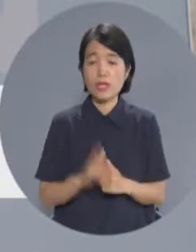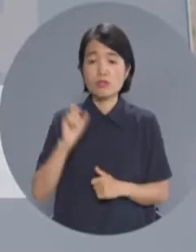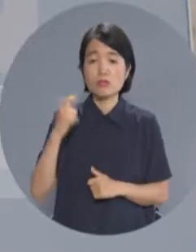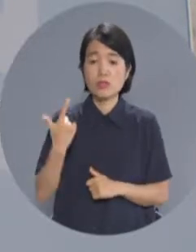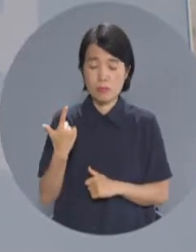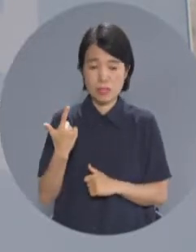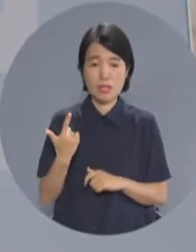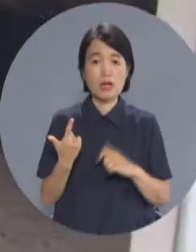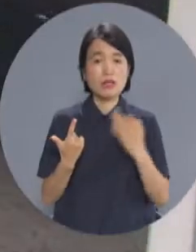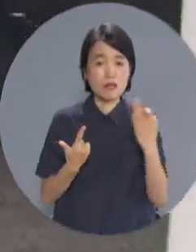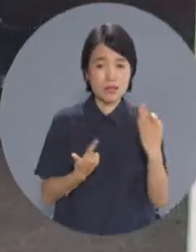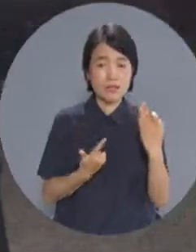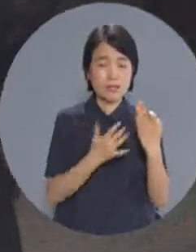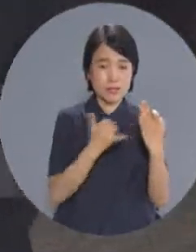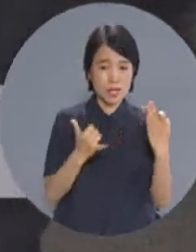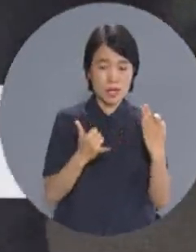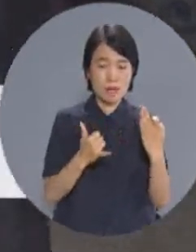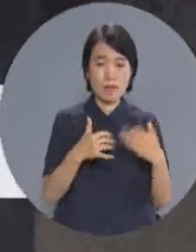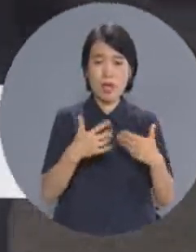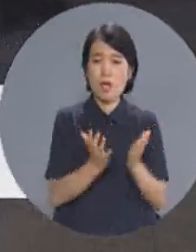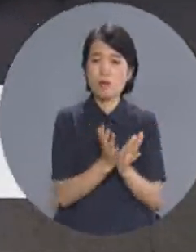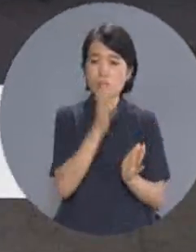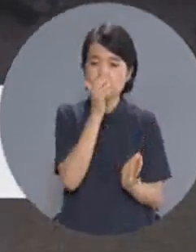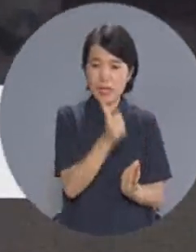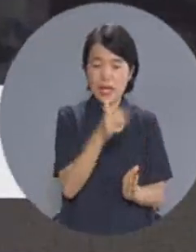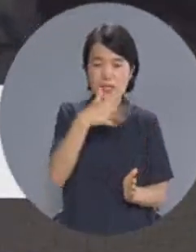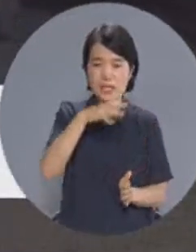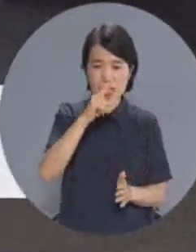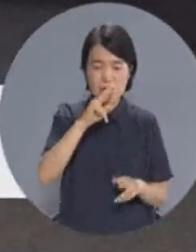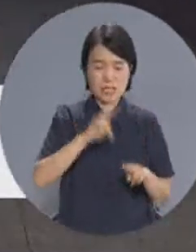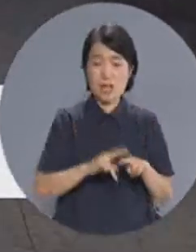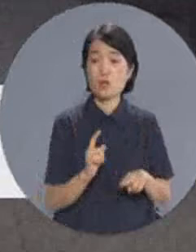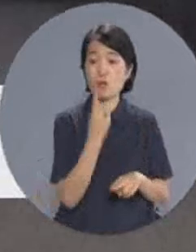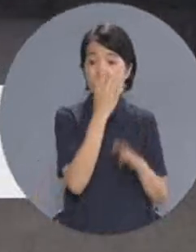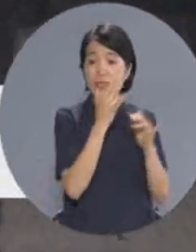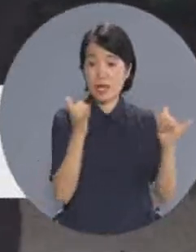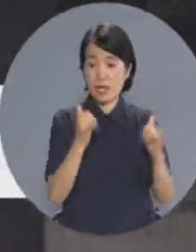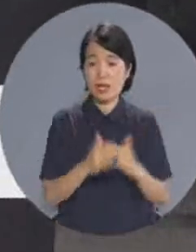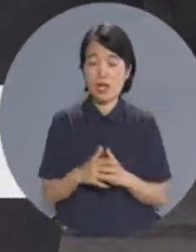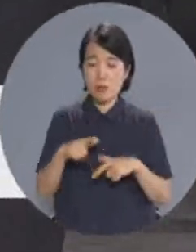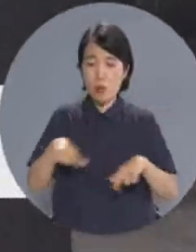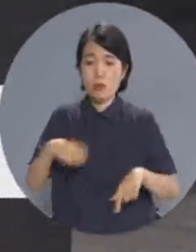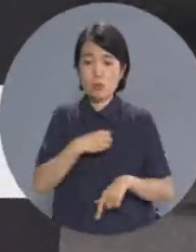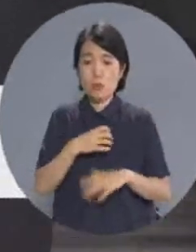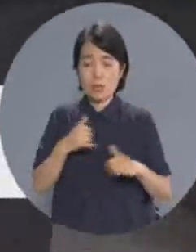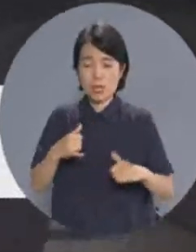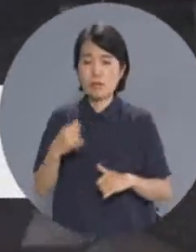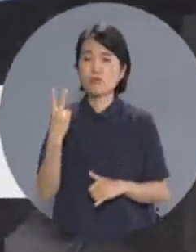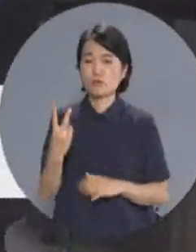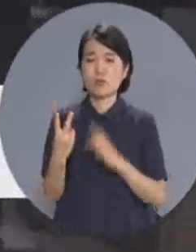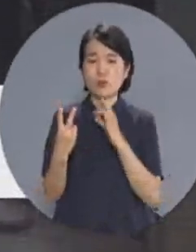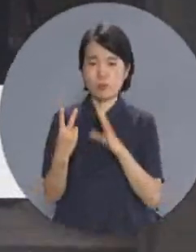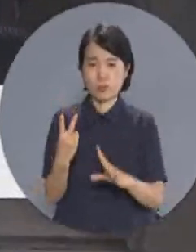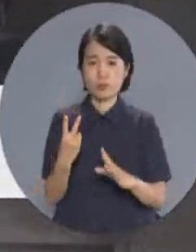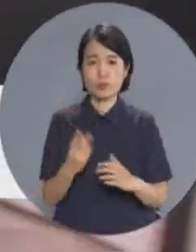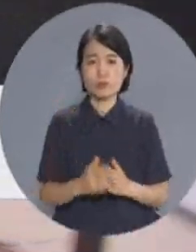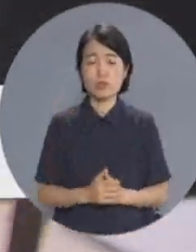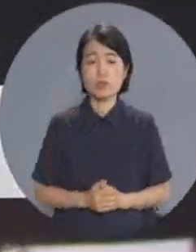16명 가운데 무려 14명이 부장과 차장급 간부입니다. 평 조합원 출신 위원은